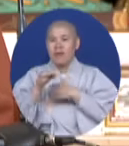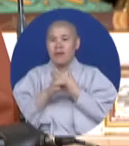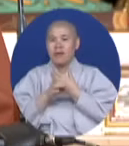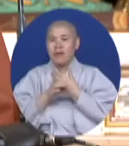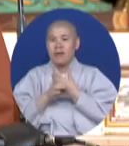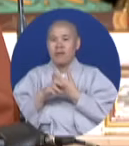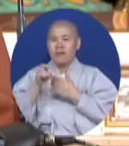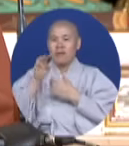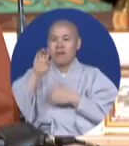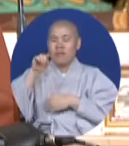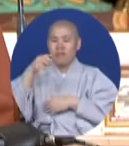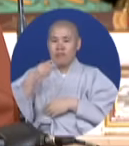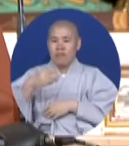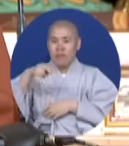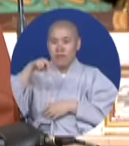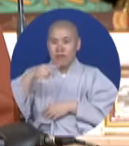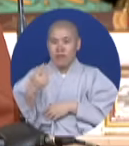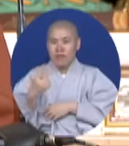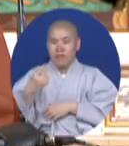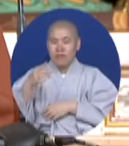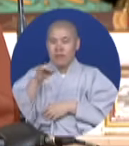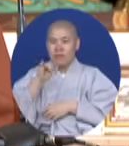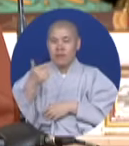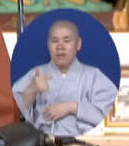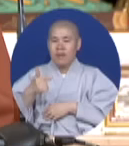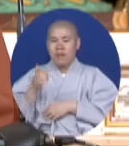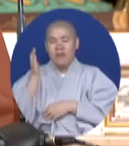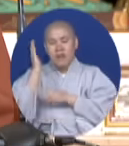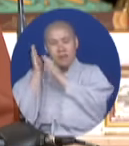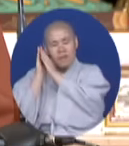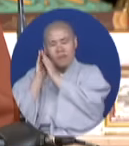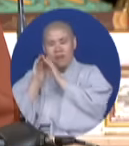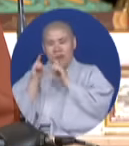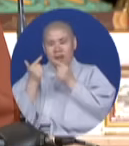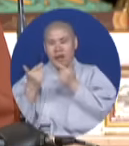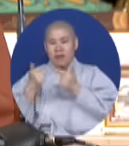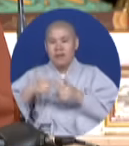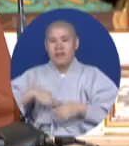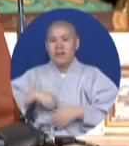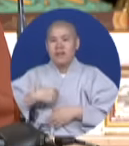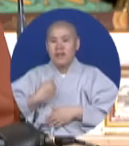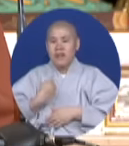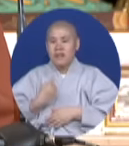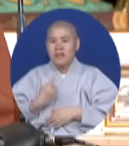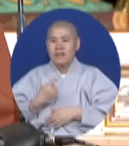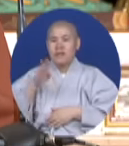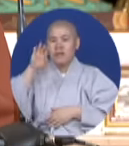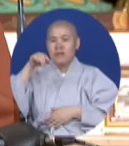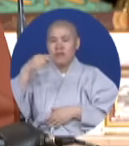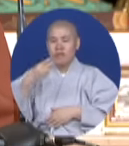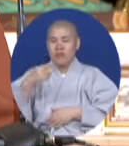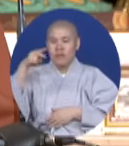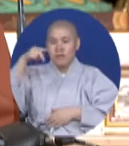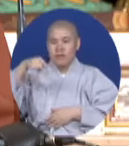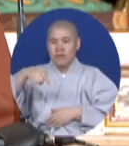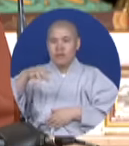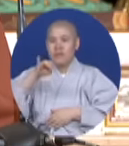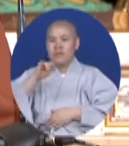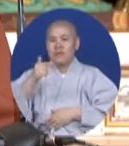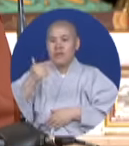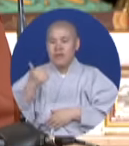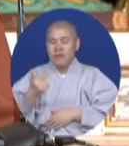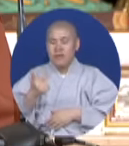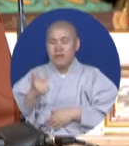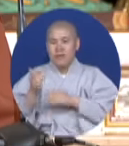불수인이라고 해가지고 잠들어 있지 않은 자신이 있어요. 잠들어 있지 않은 자신. 불수 아니 불자 잠잘